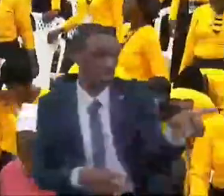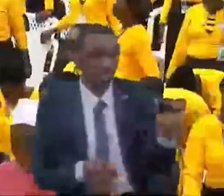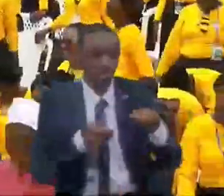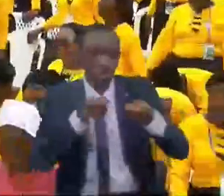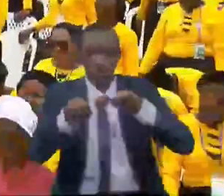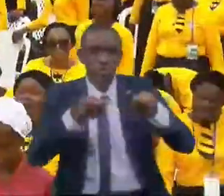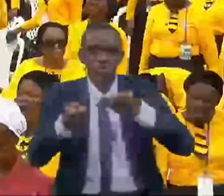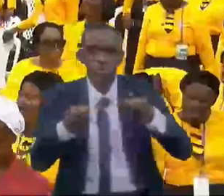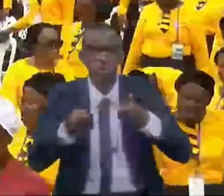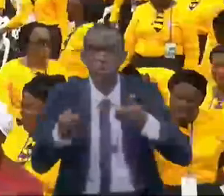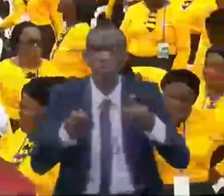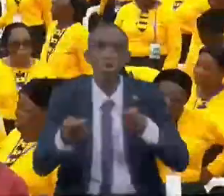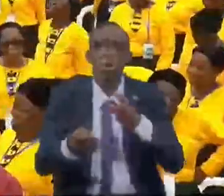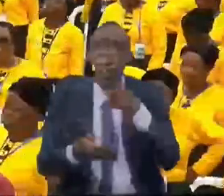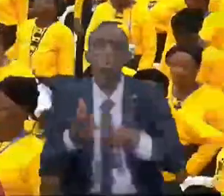te contrôle.